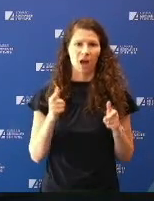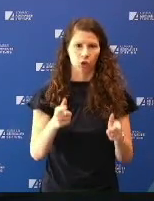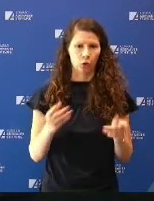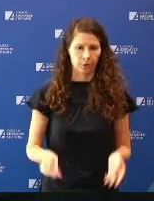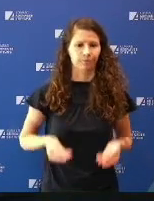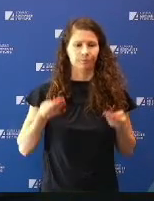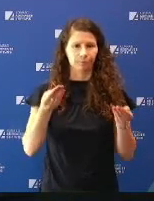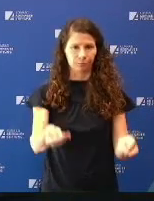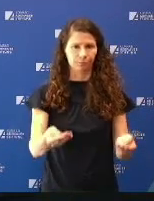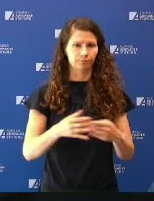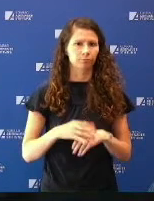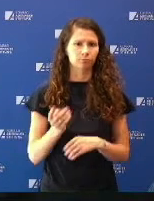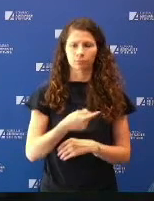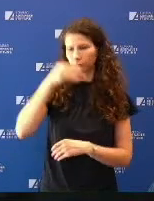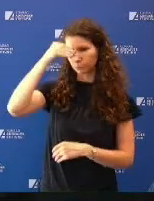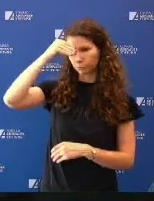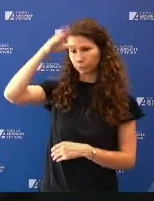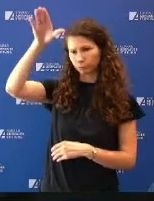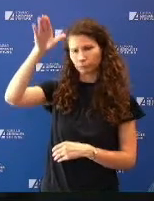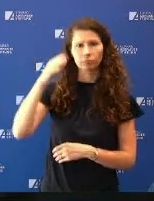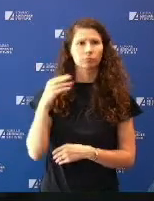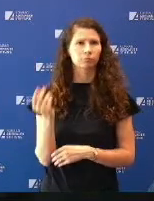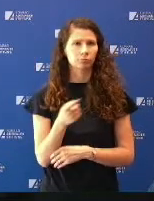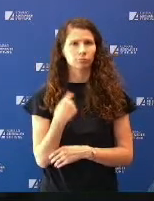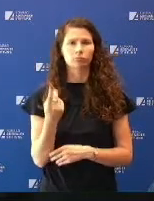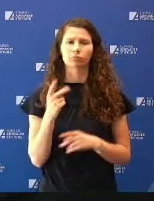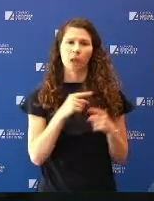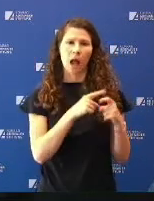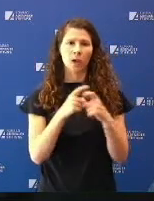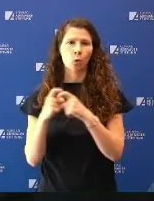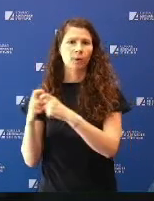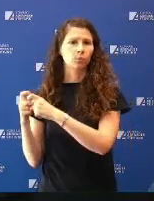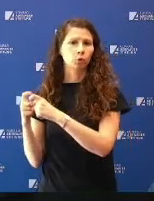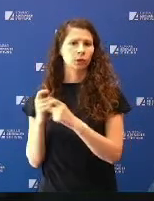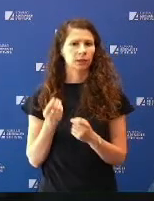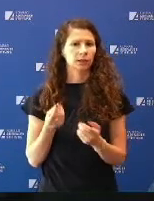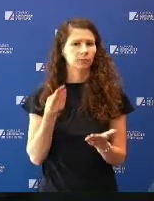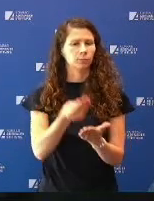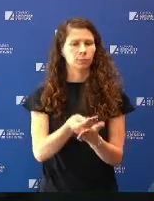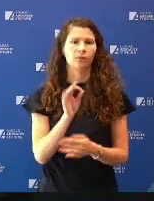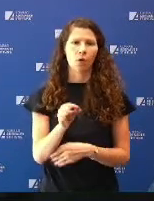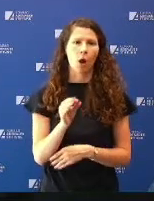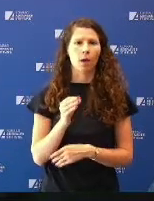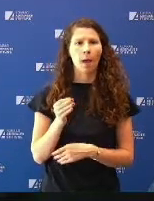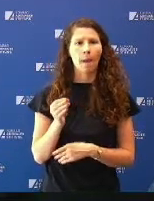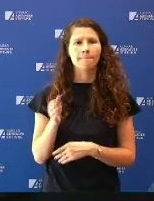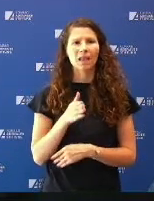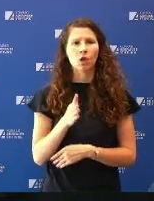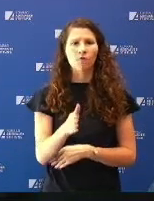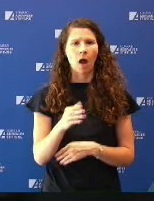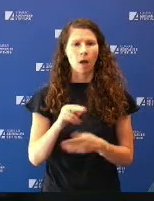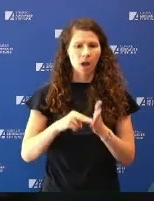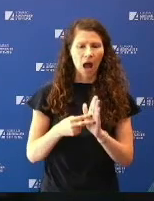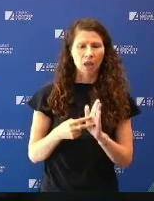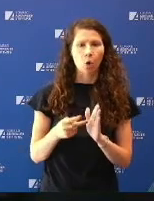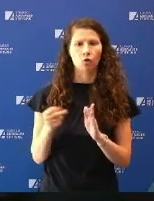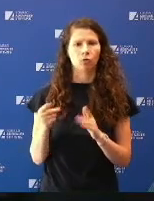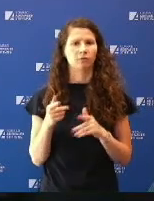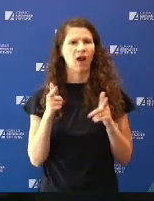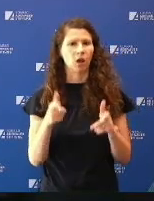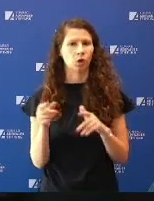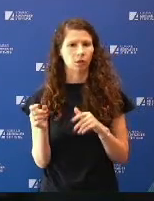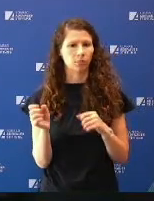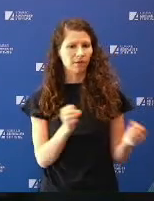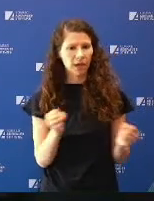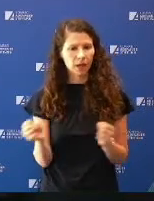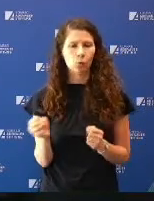stehen mit unserer Expertise, stellen wir die Algorithmen für die Manöverplanung und Bewegungsplanung der Fahrzeuge. Also wann reagiert